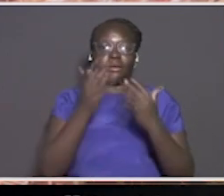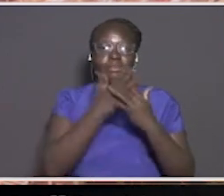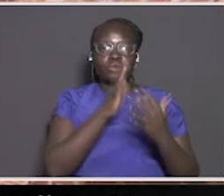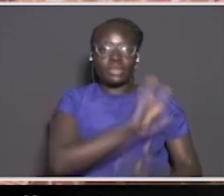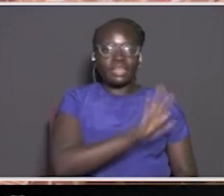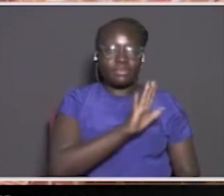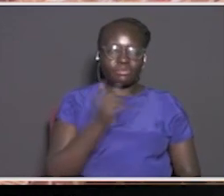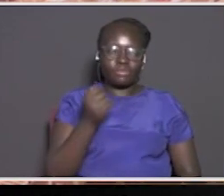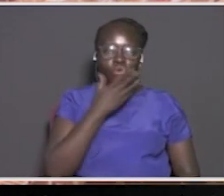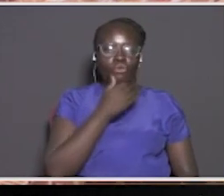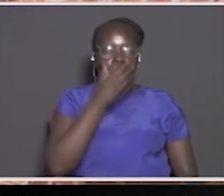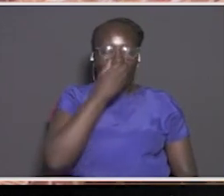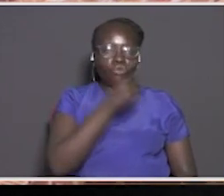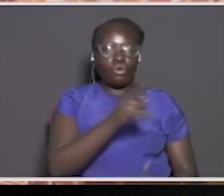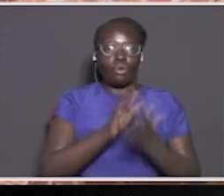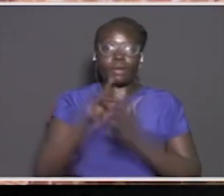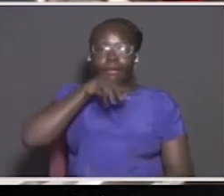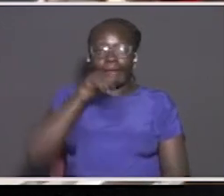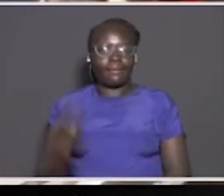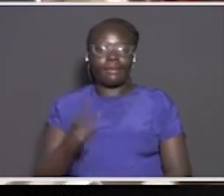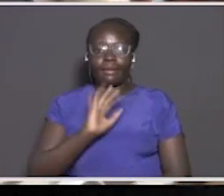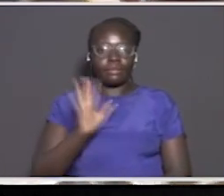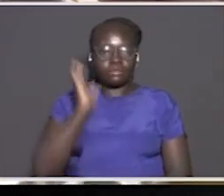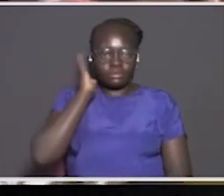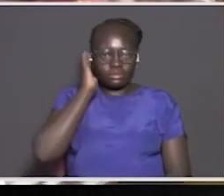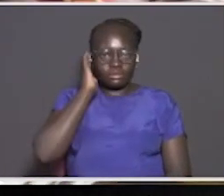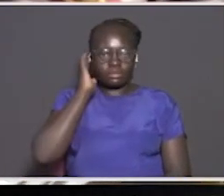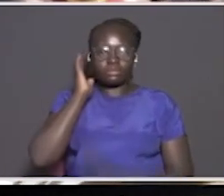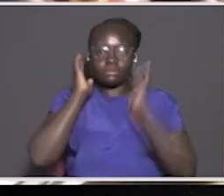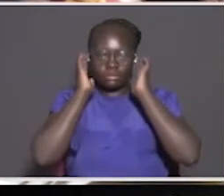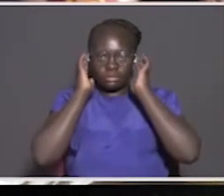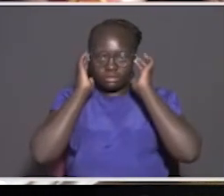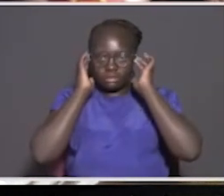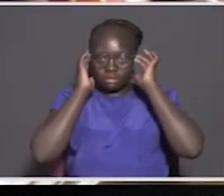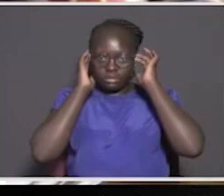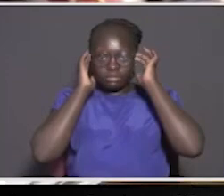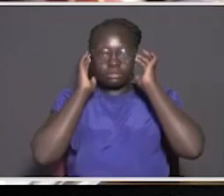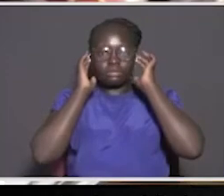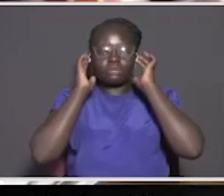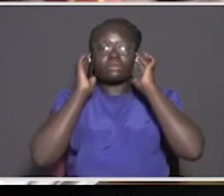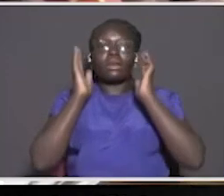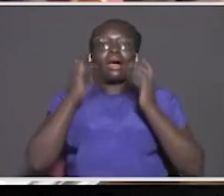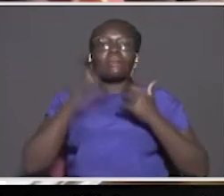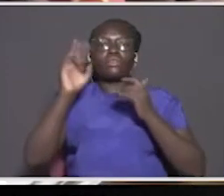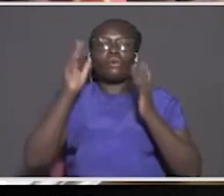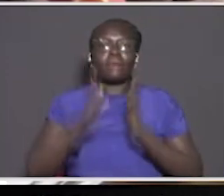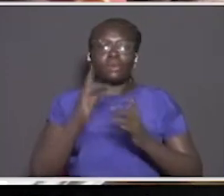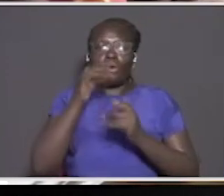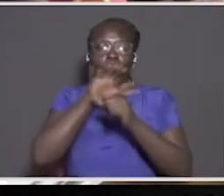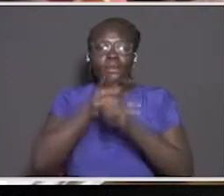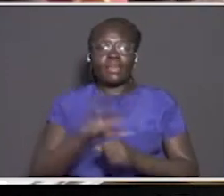na kinara wa upinzani Raila Odinga. Na hakuna mtu atatisha polisi wa